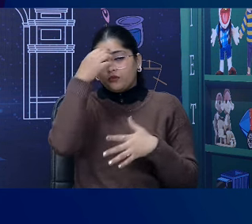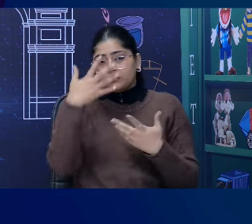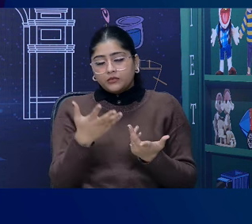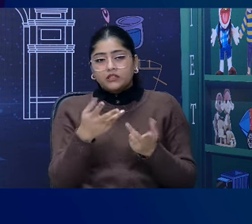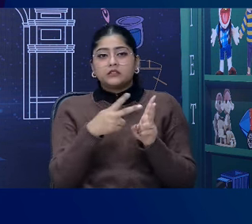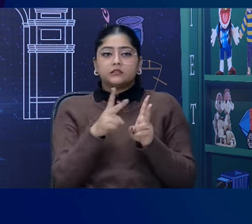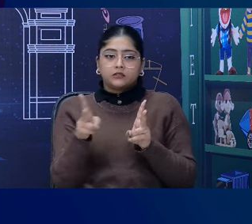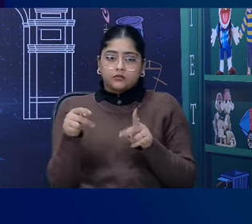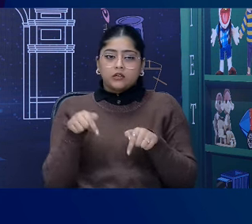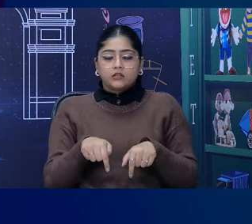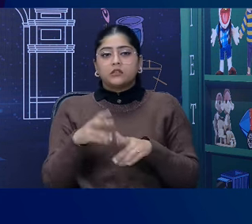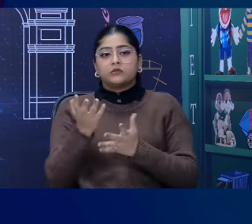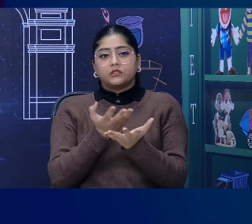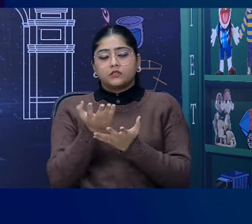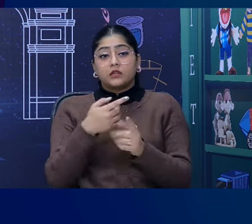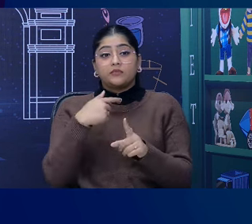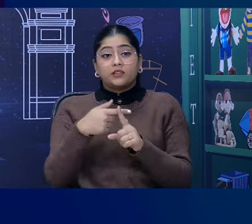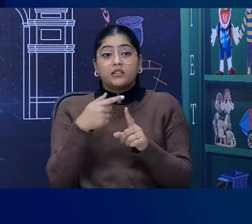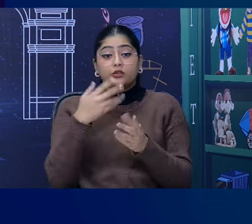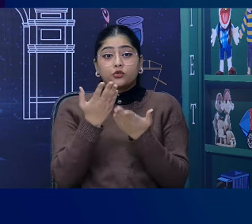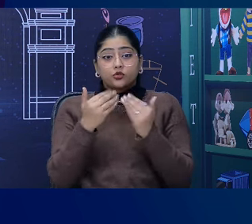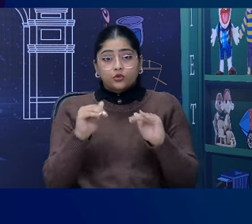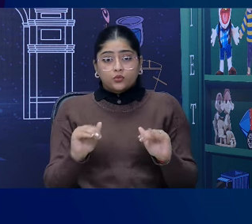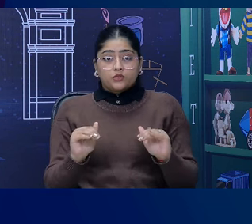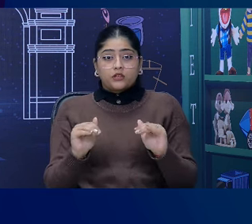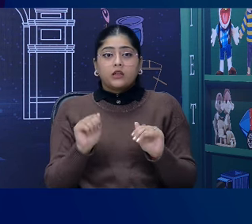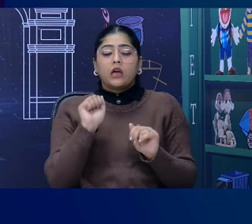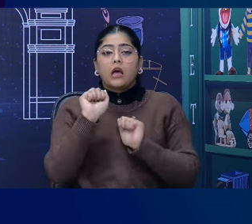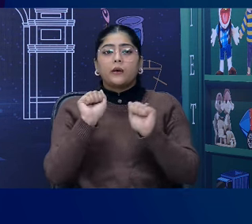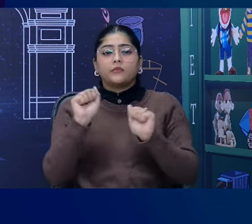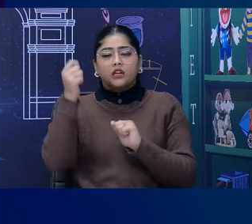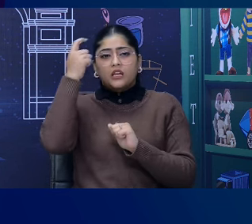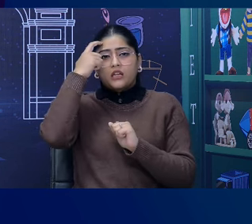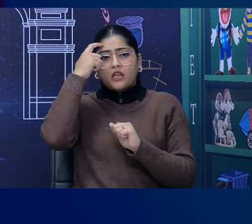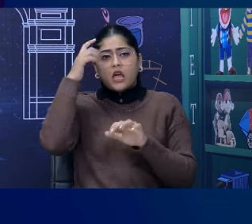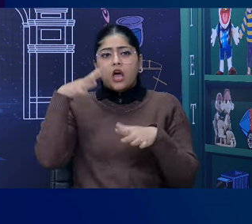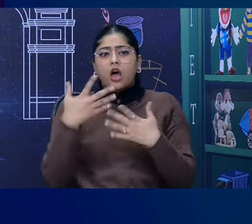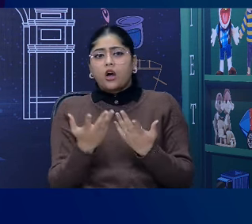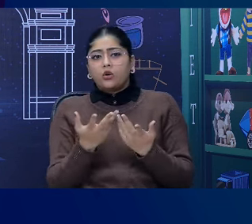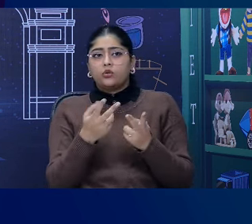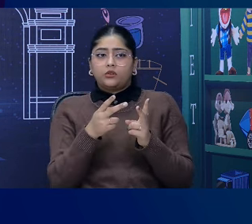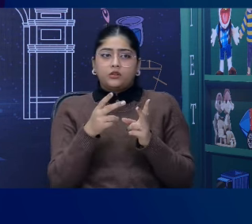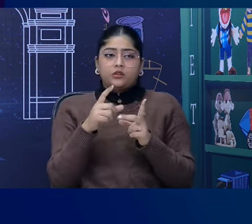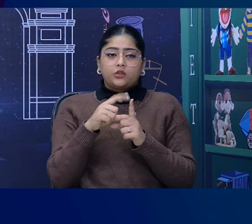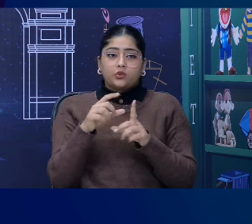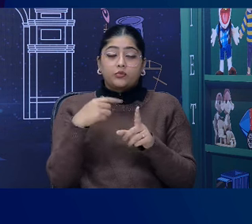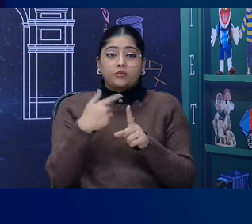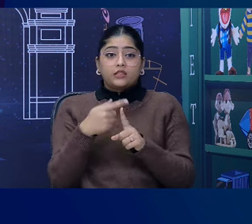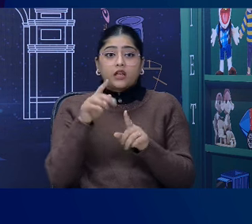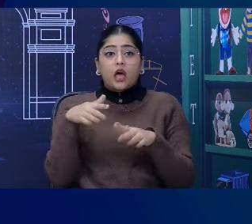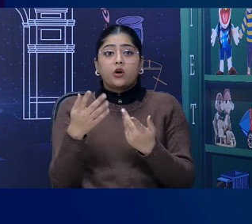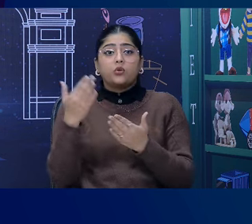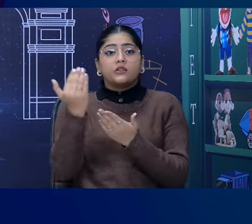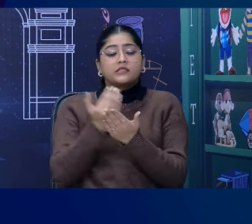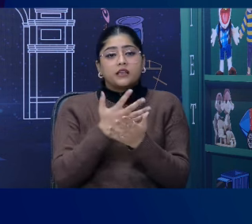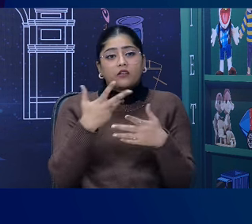होते हैं और बच्चों यह आपकी मेंटल हेल्थ पे किस तरह से असर डालता है और किस तरह से आप उससे बच सकते हैं या फिर उसे